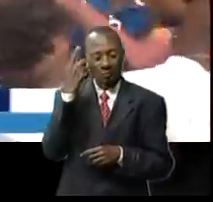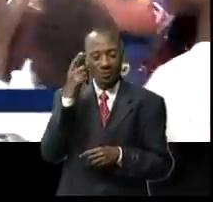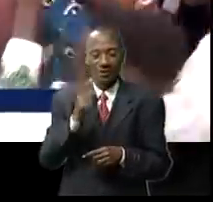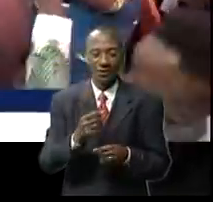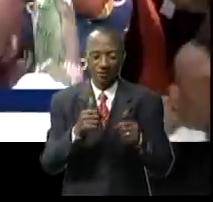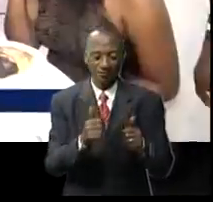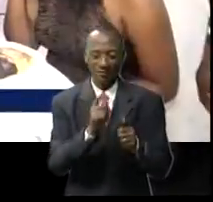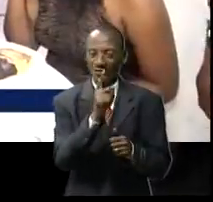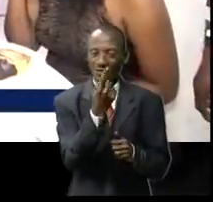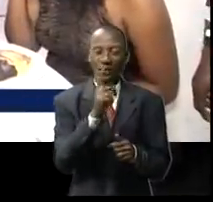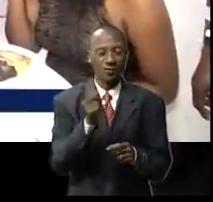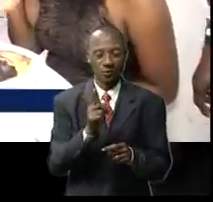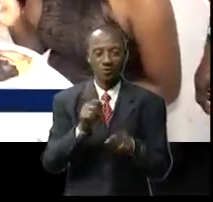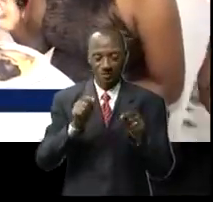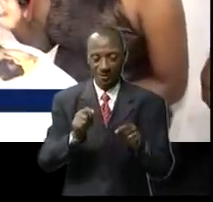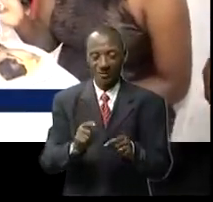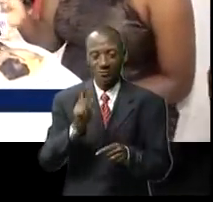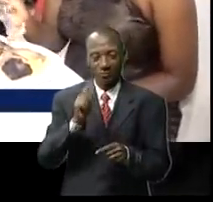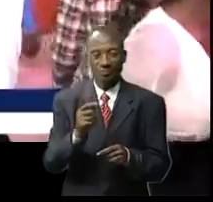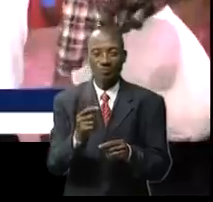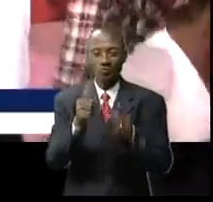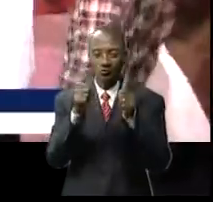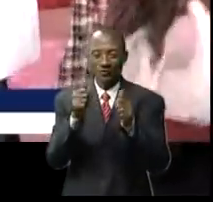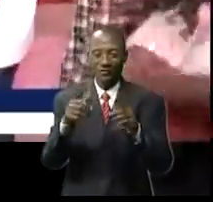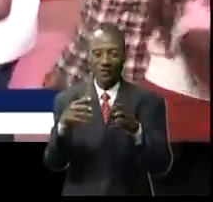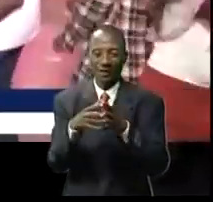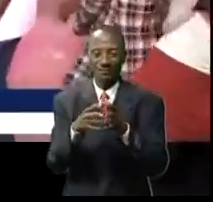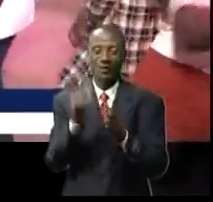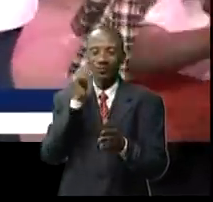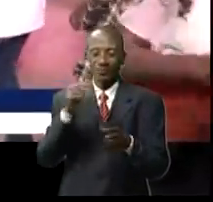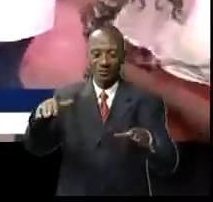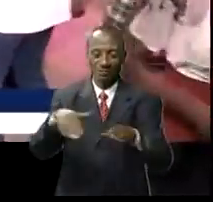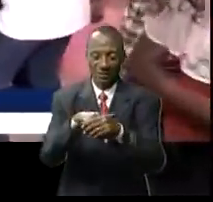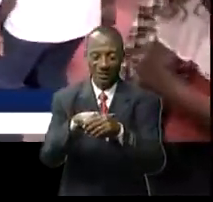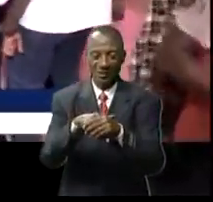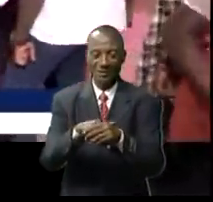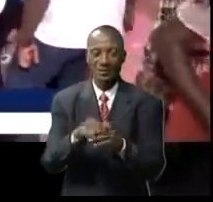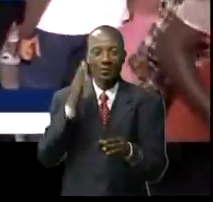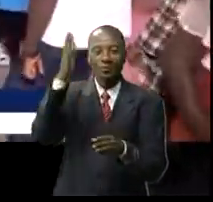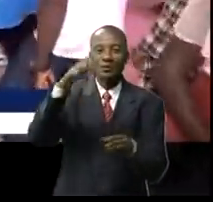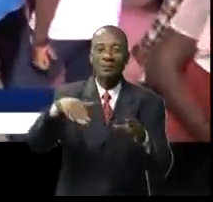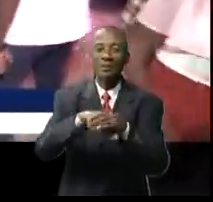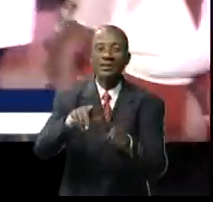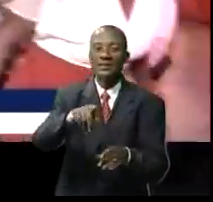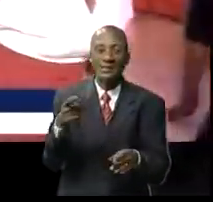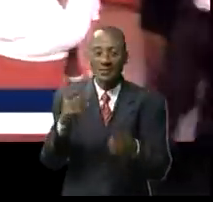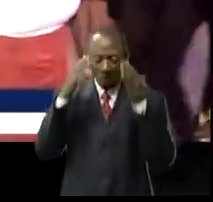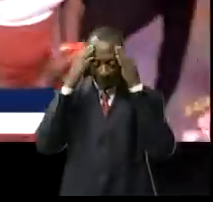si c'est le cas de se poser la question, à qui les prochains tours? Dieu seul sait. Le panier sur qui?